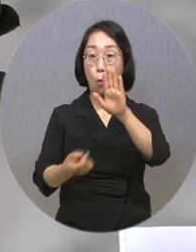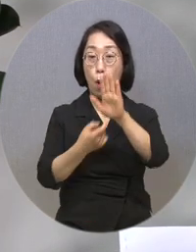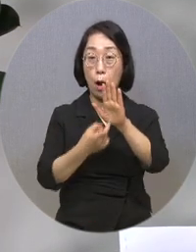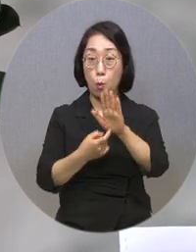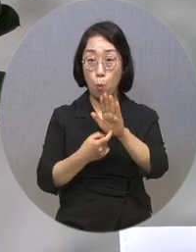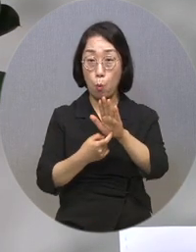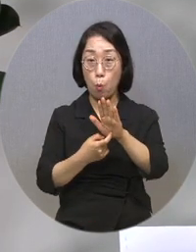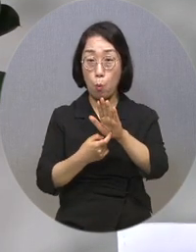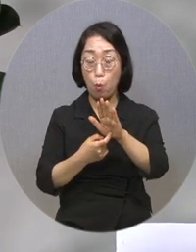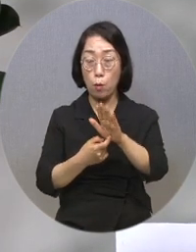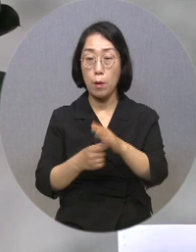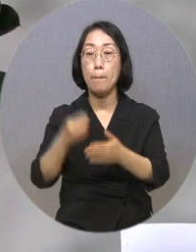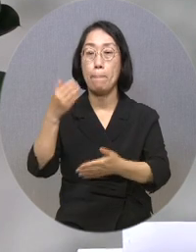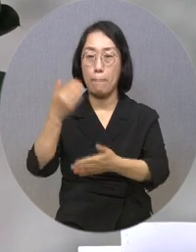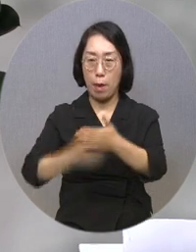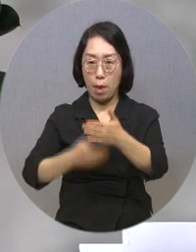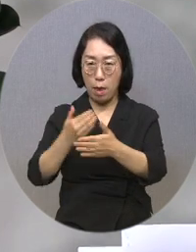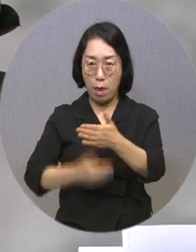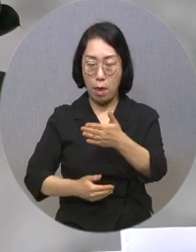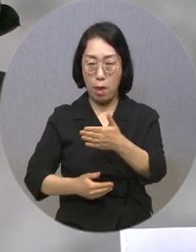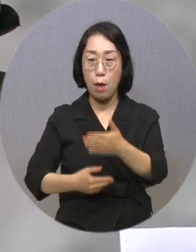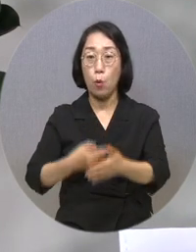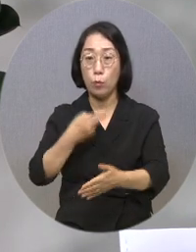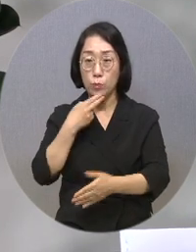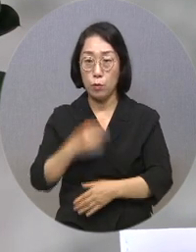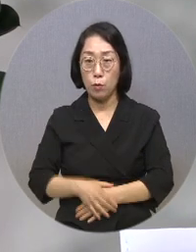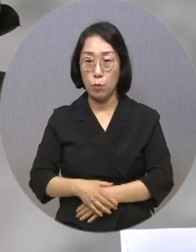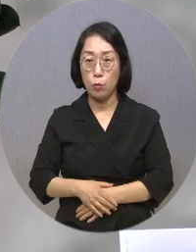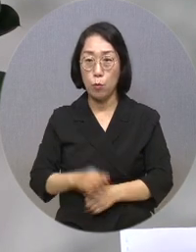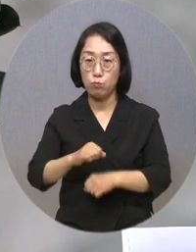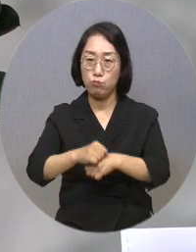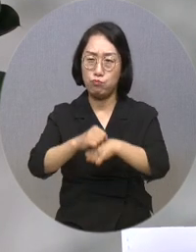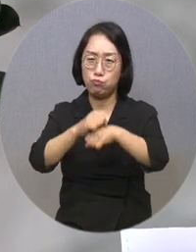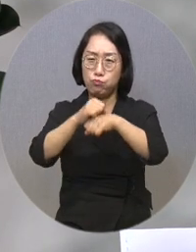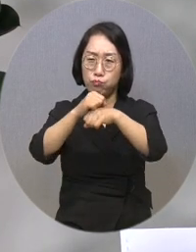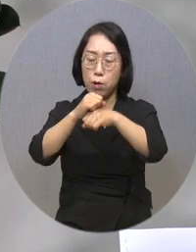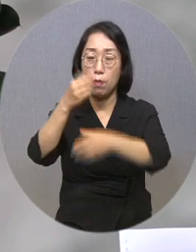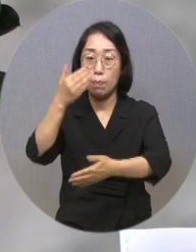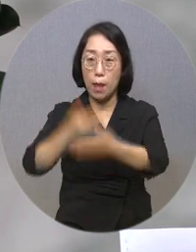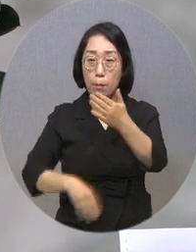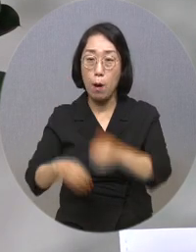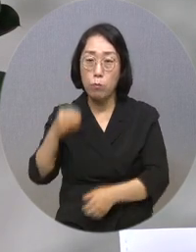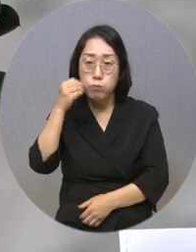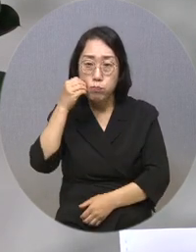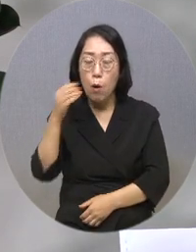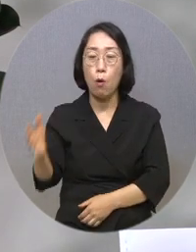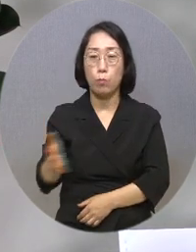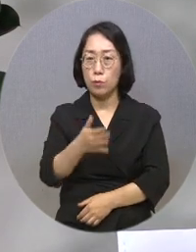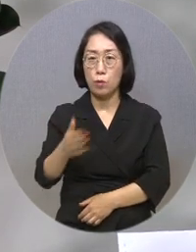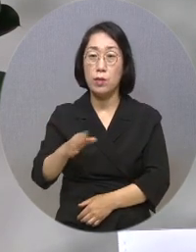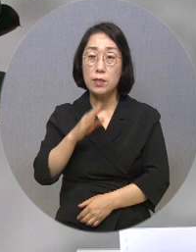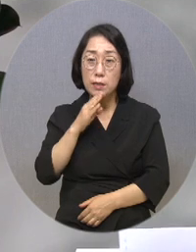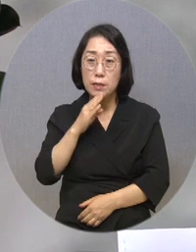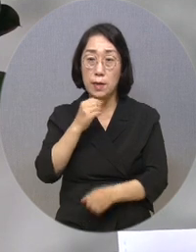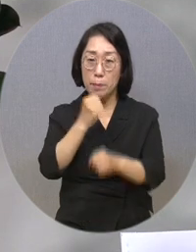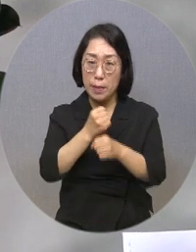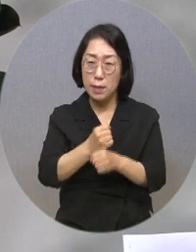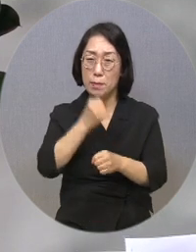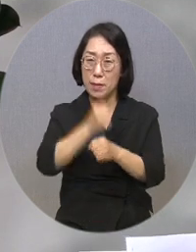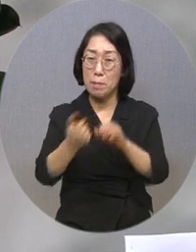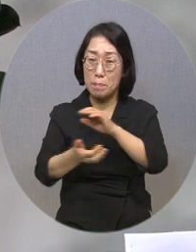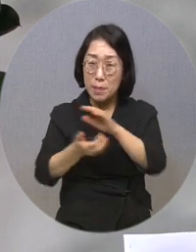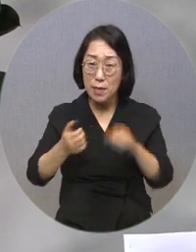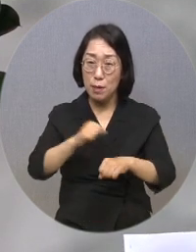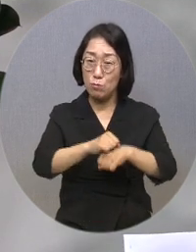부풀려진 광고비가 빠진 것이고요. 그다음에 재고량이 없어진 겁니다. 실제 업체가 만들면 이 교복이 팔릴지 안 팔릴지 모르기